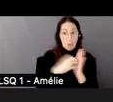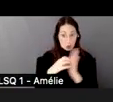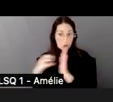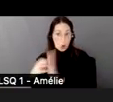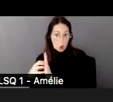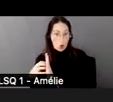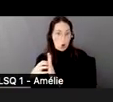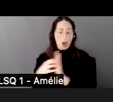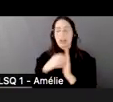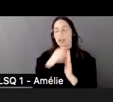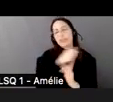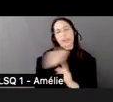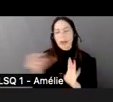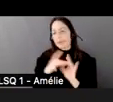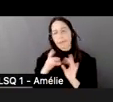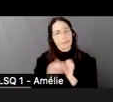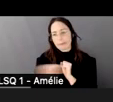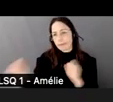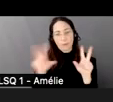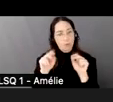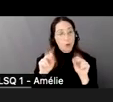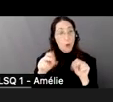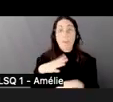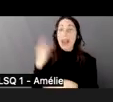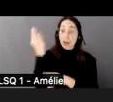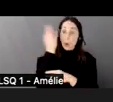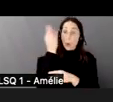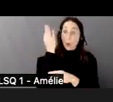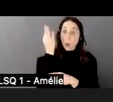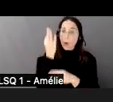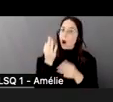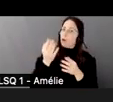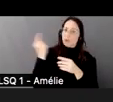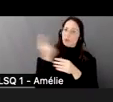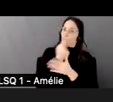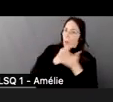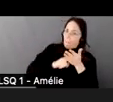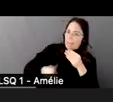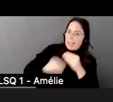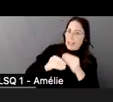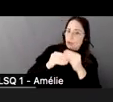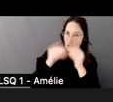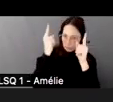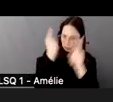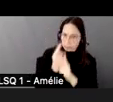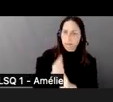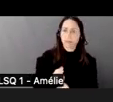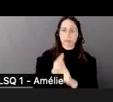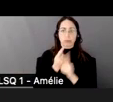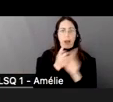n'allons pas aller sur chacun, mais nous tenons à préciser que c'est un cours qui est mis à jour. C'est un cours, mis à